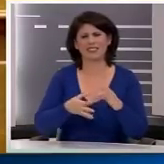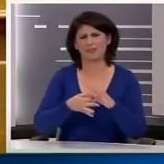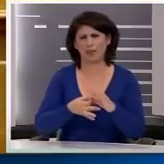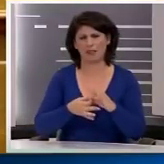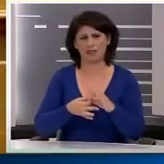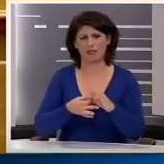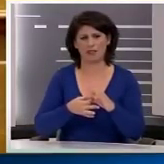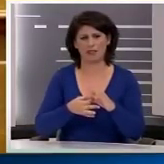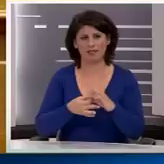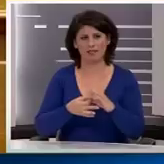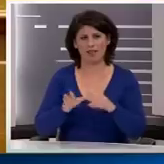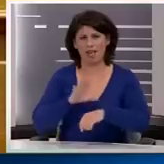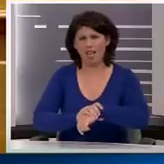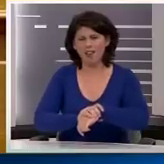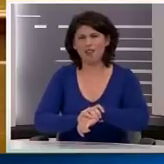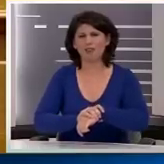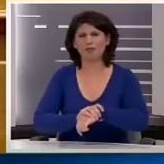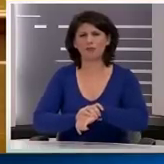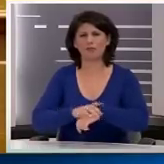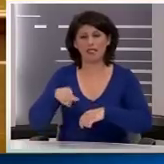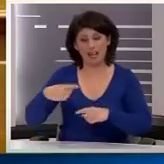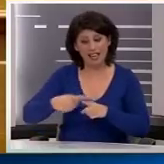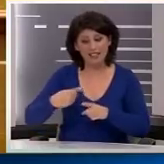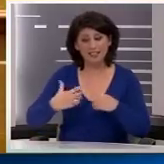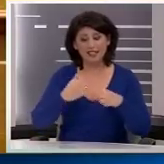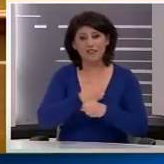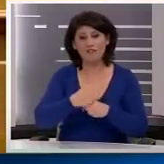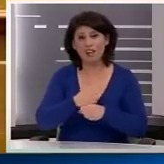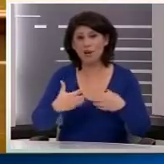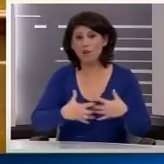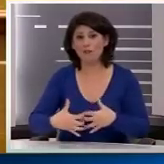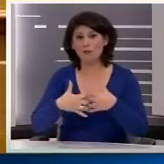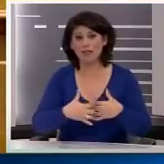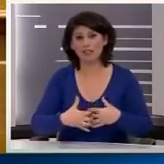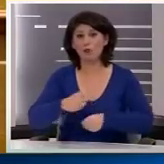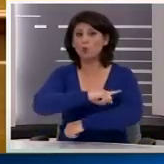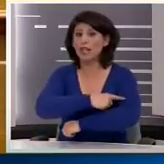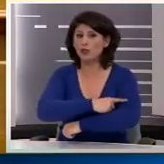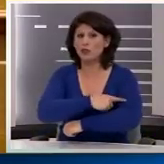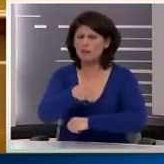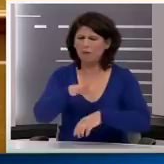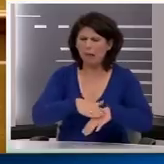συμμαχίες, ενοχοποιεί συλλήβη την εγχώρια φαρμακοβιομηχανία, ενοχοποιεί τους γιατρούς,